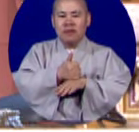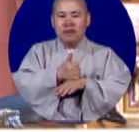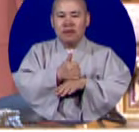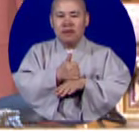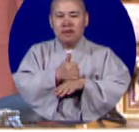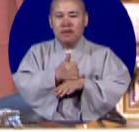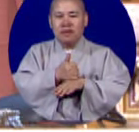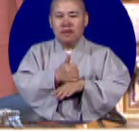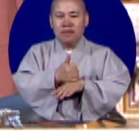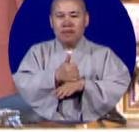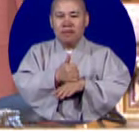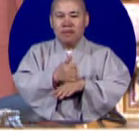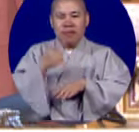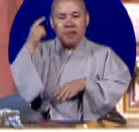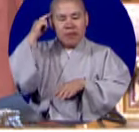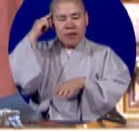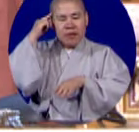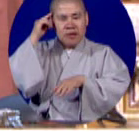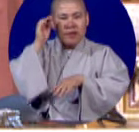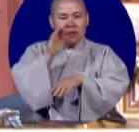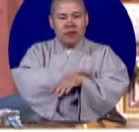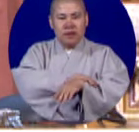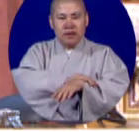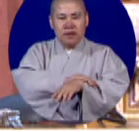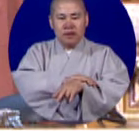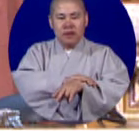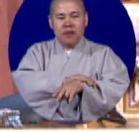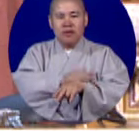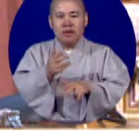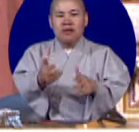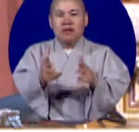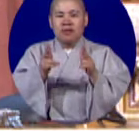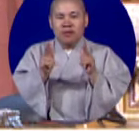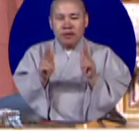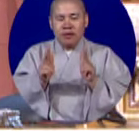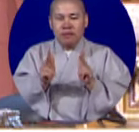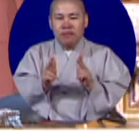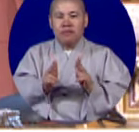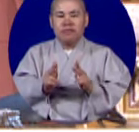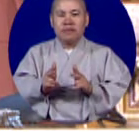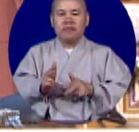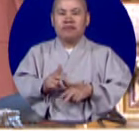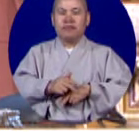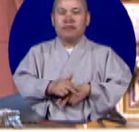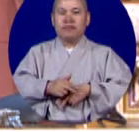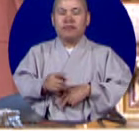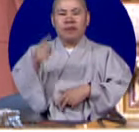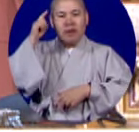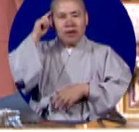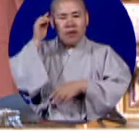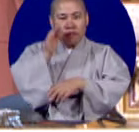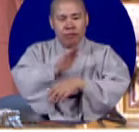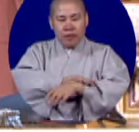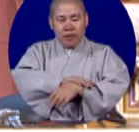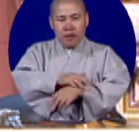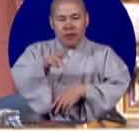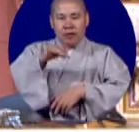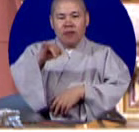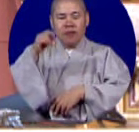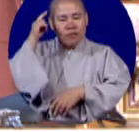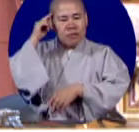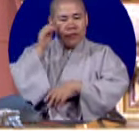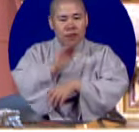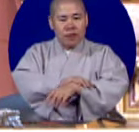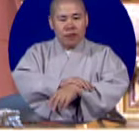지요, 지, 지혜지자, 지혜지자 지바라밀이라고 돼요. 그러니까 반야도